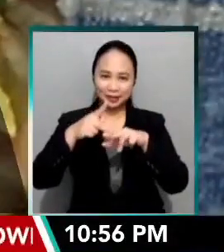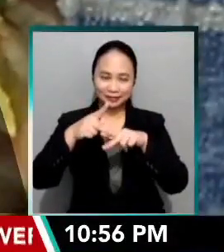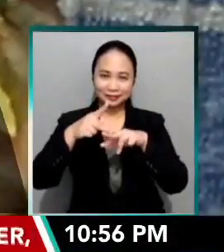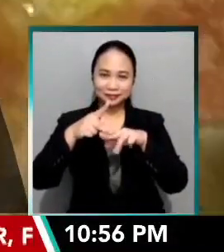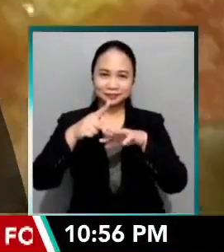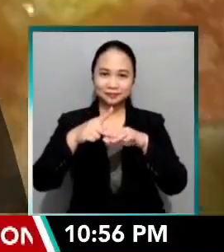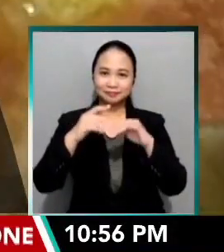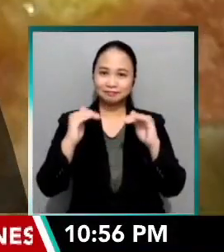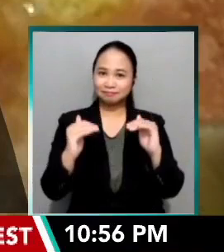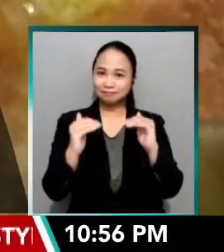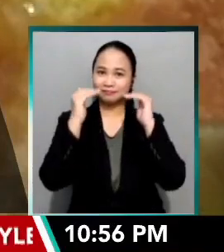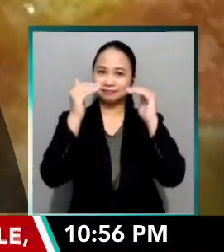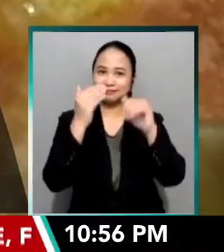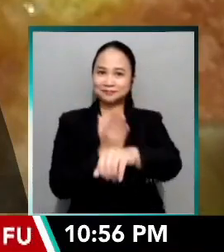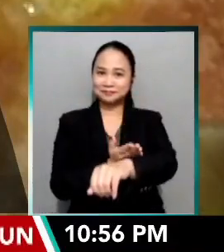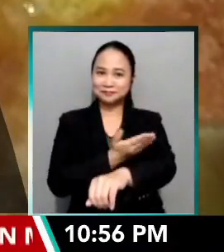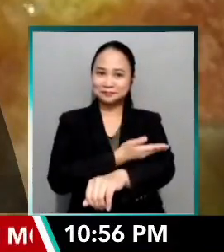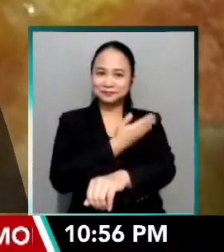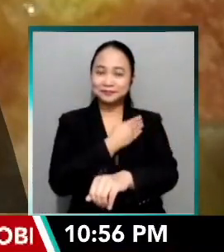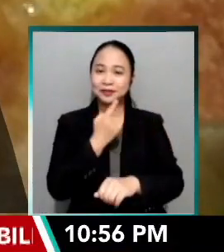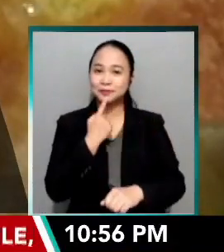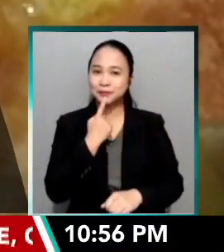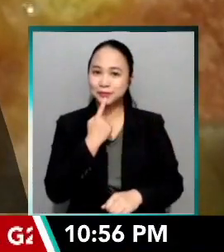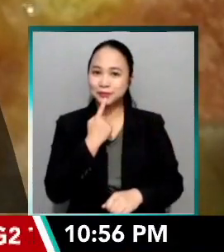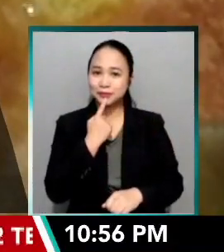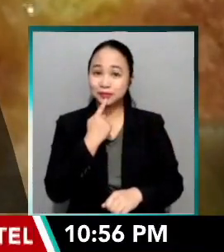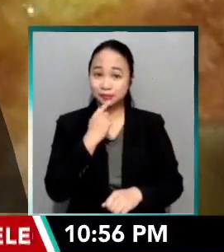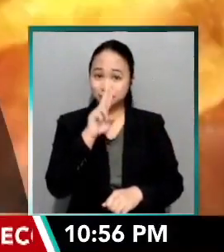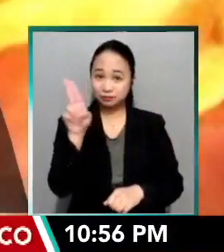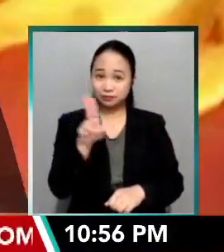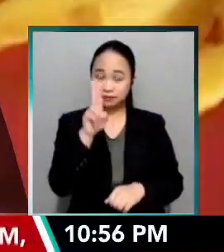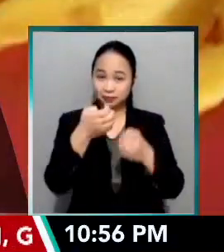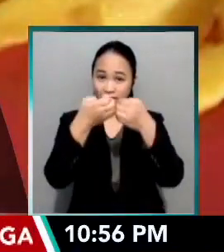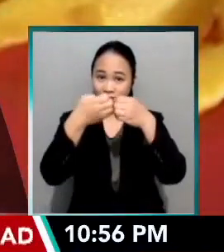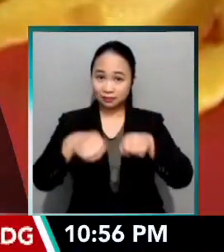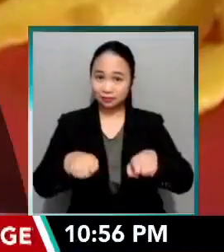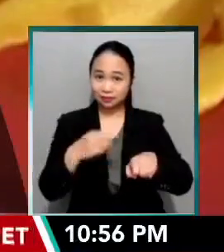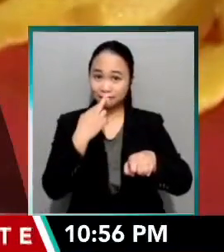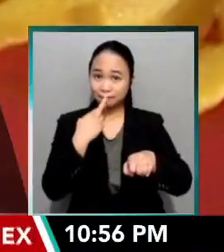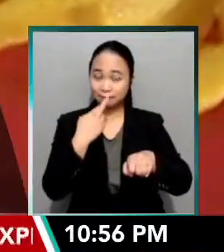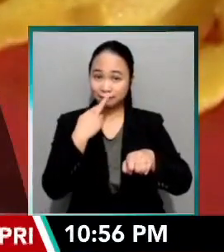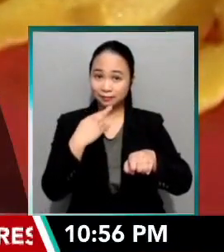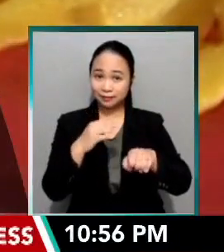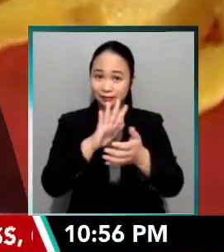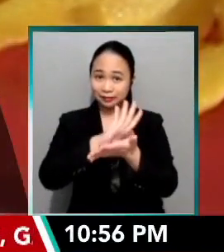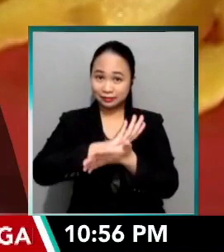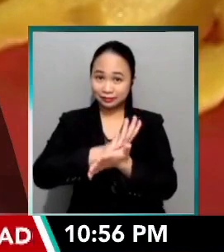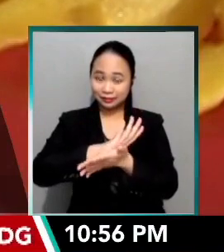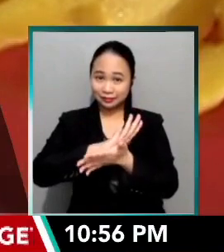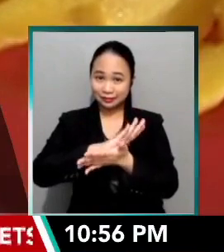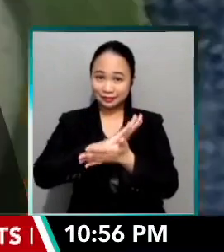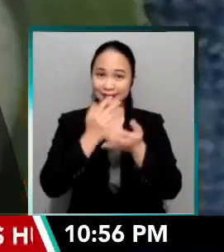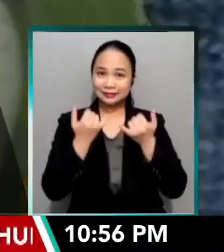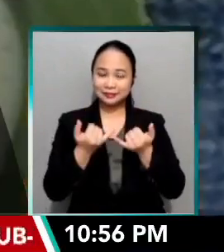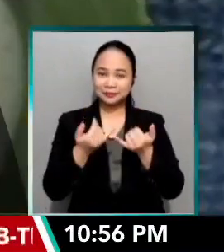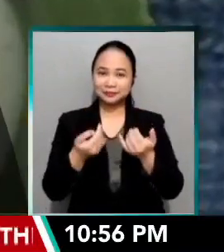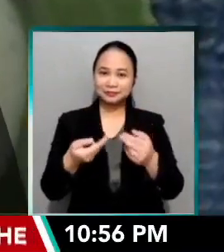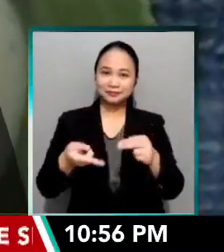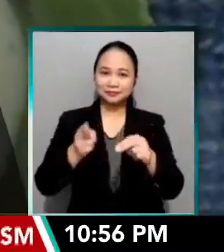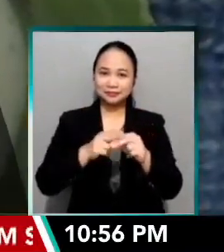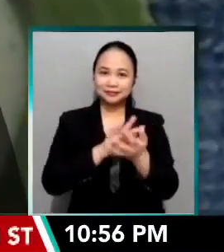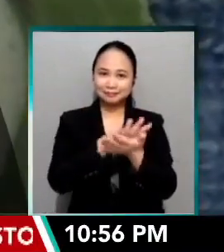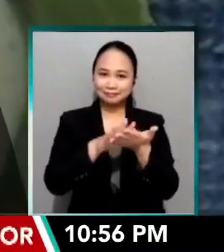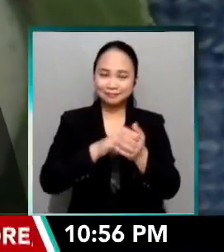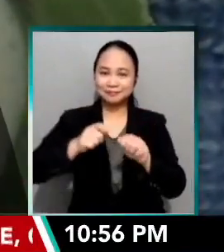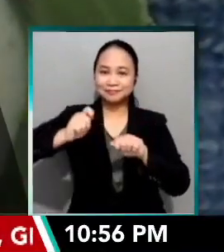dahil ang bibingka na karaniwang itlog na pula at keso ang sahog, sinasamahan pa ng hiniwang manggang hinog o di